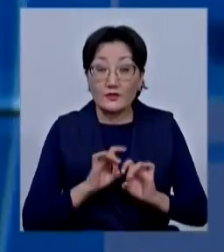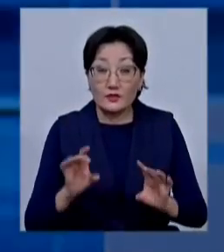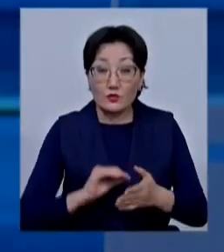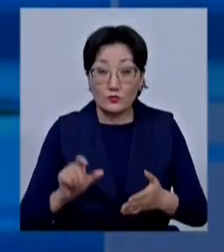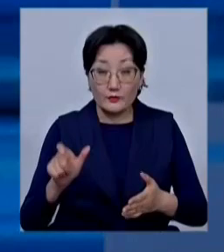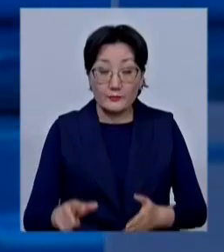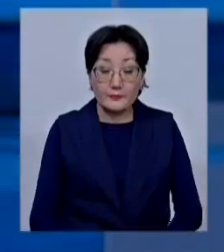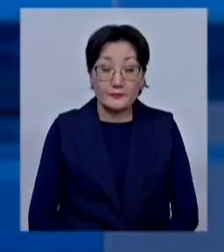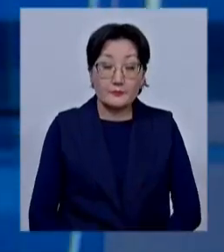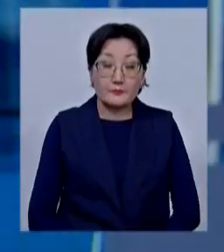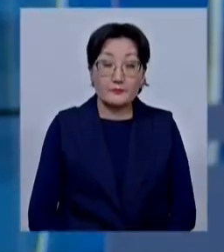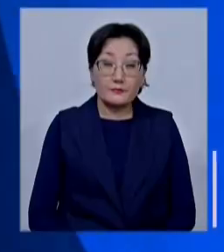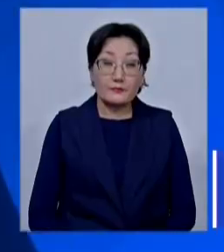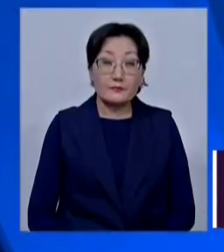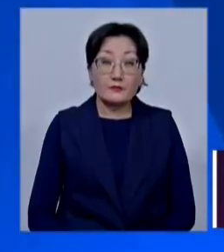расскажет Денис Земцов.